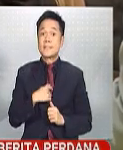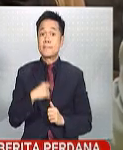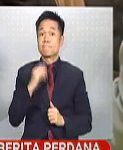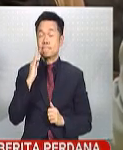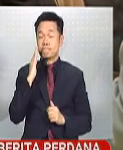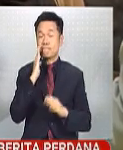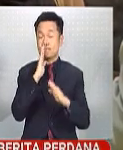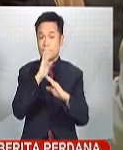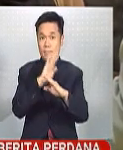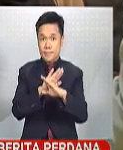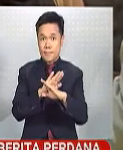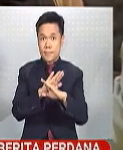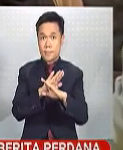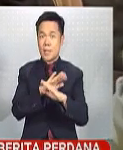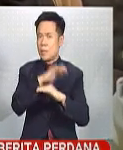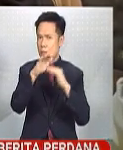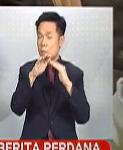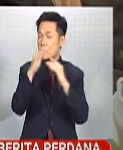bahawa saya akan